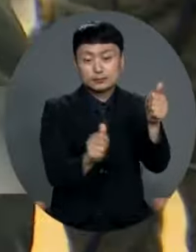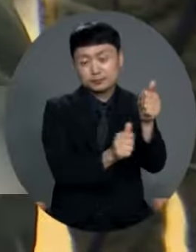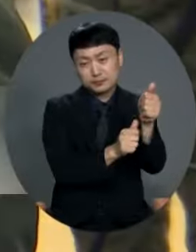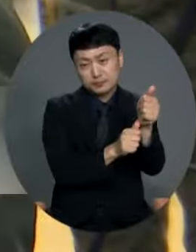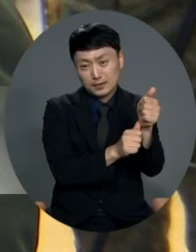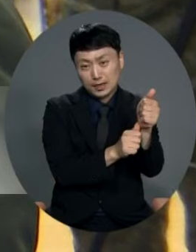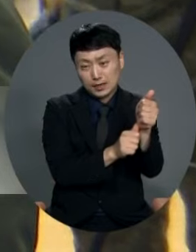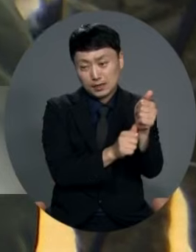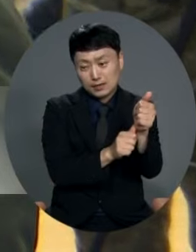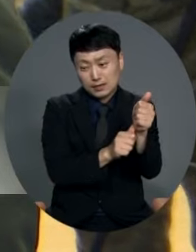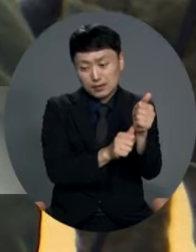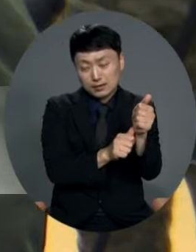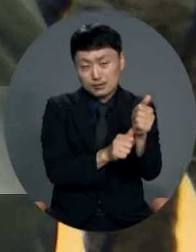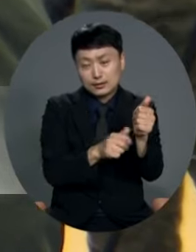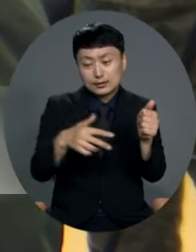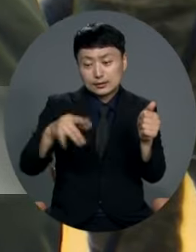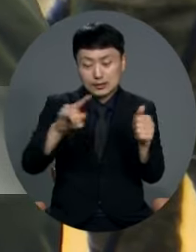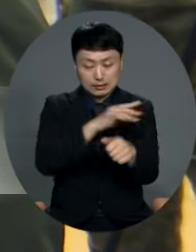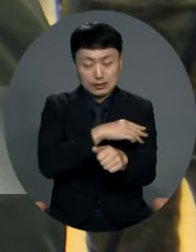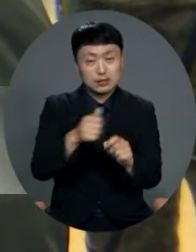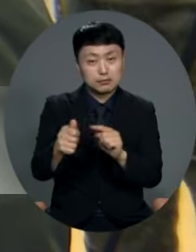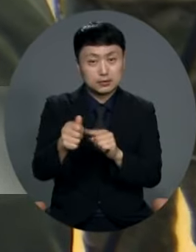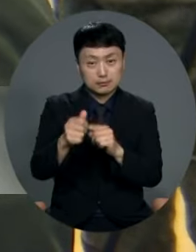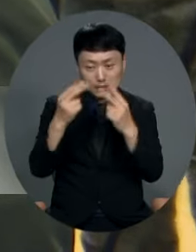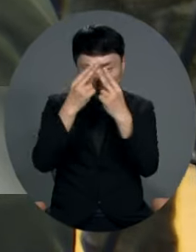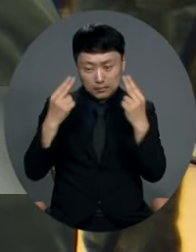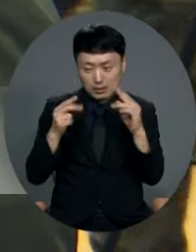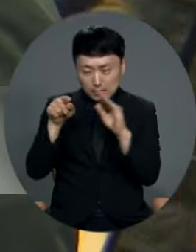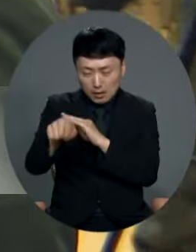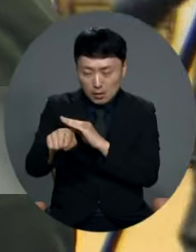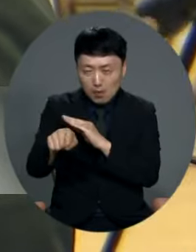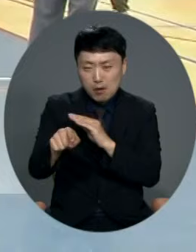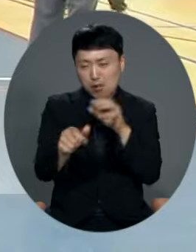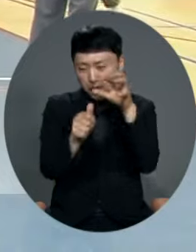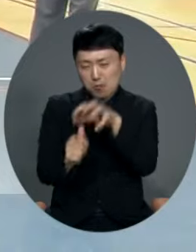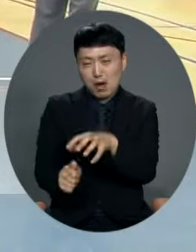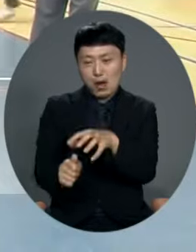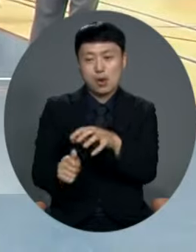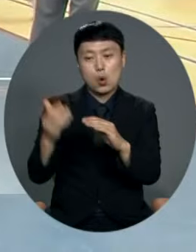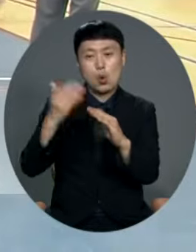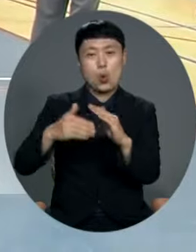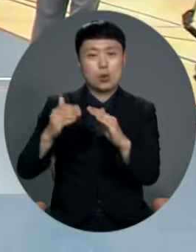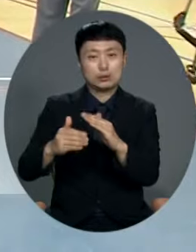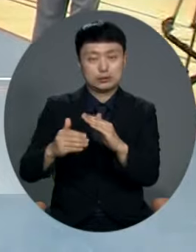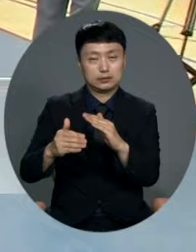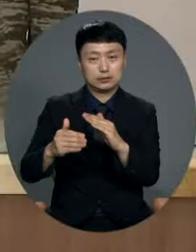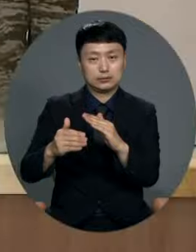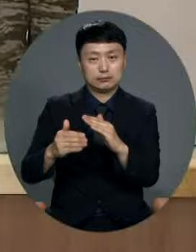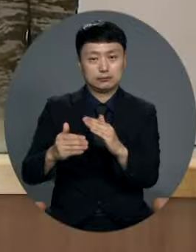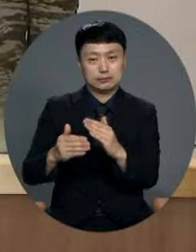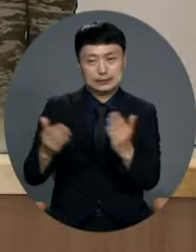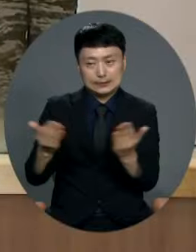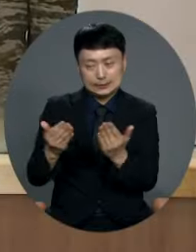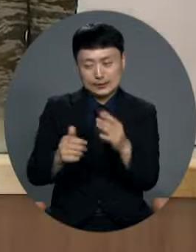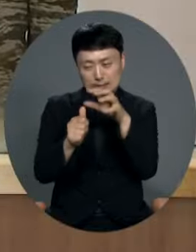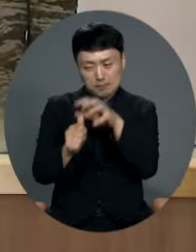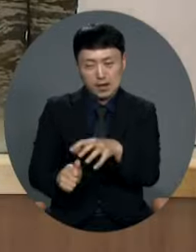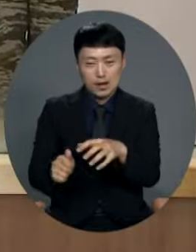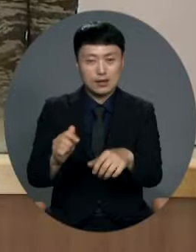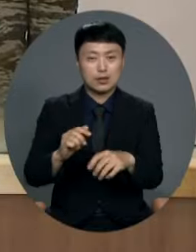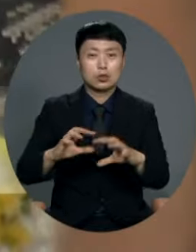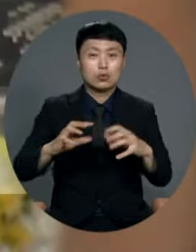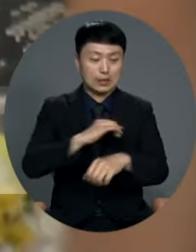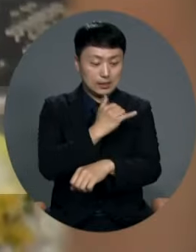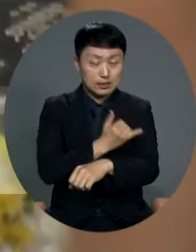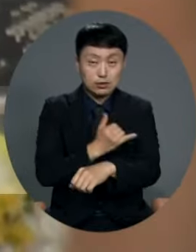상병 장례식장도 참석하지 못하게 하고 공식일정 참석을 막는 등 차별을 했다며 국가 인권위원회의